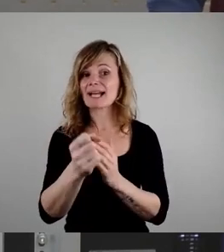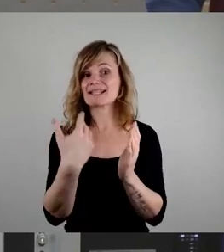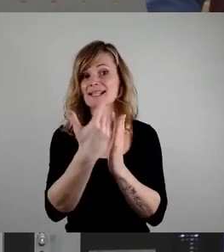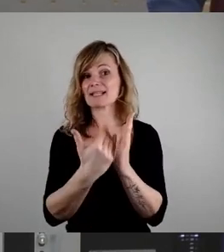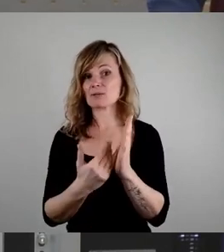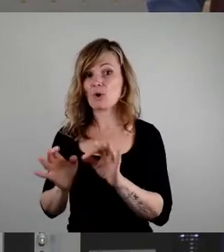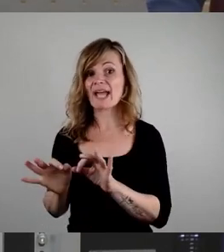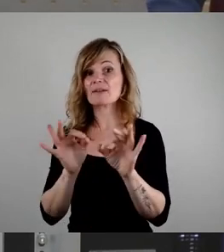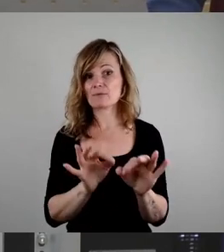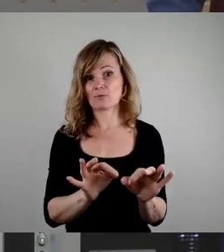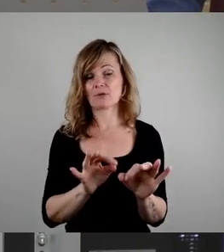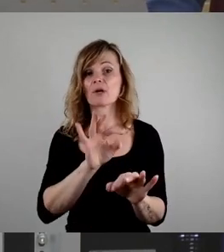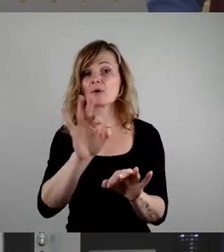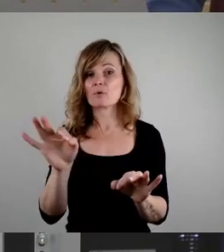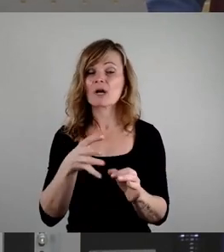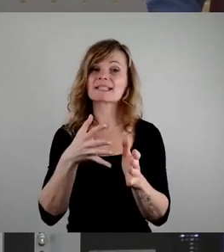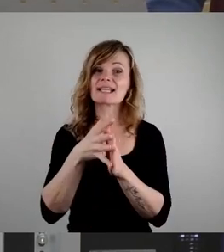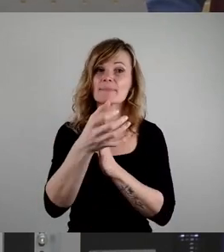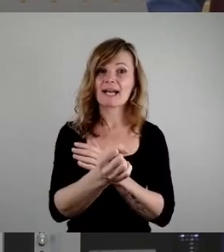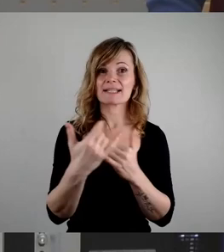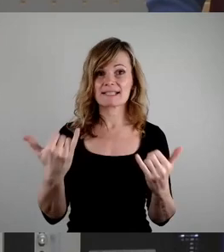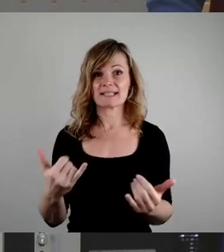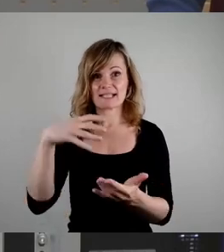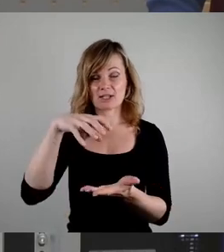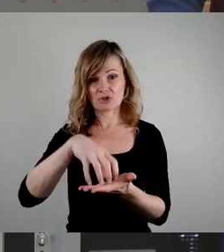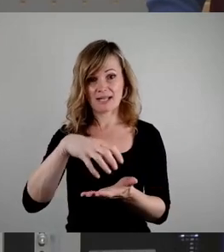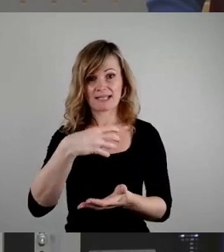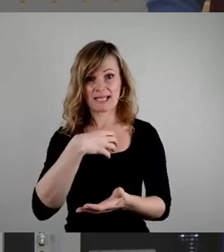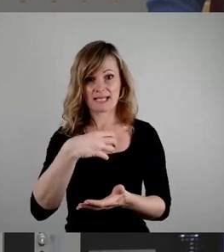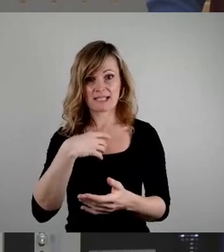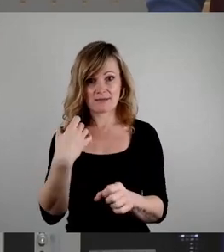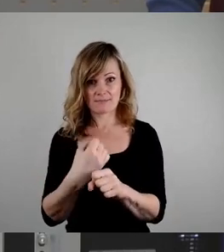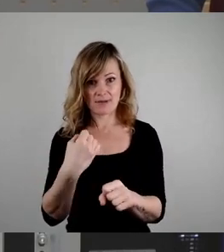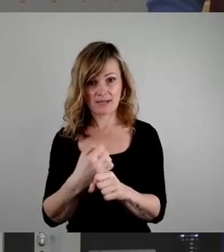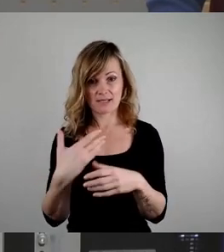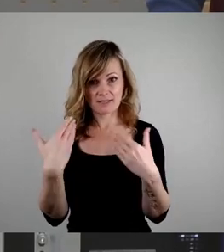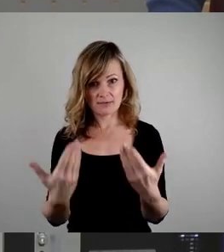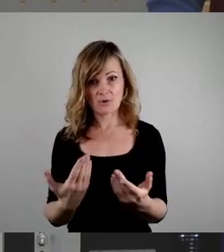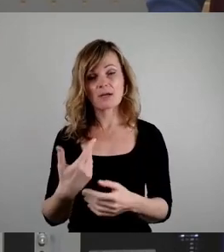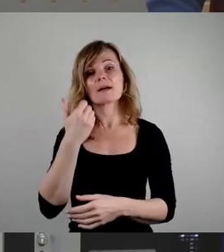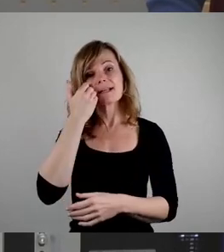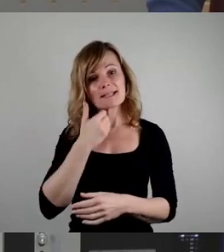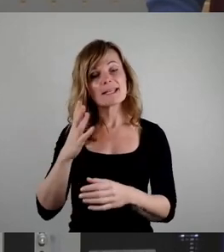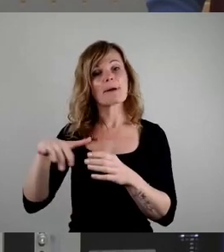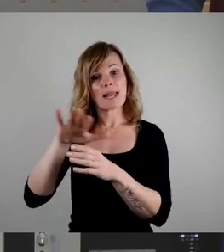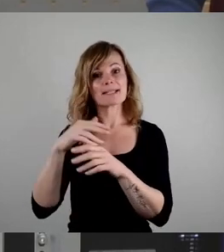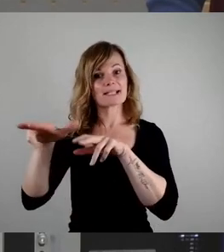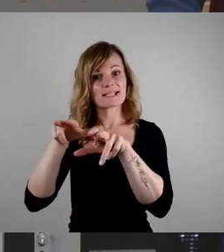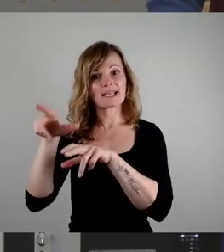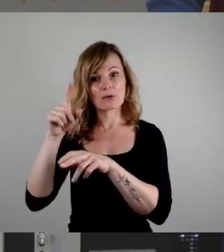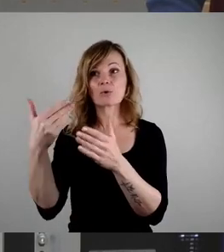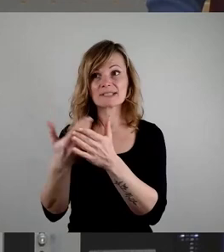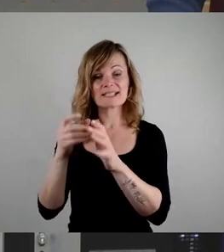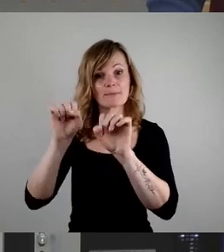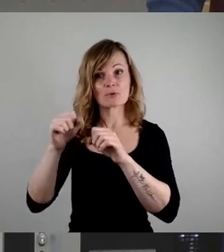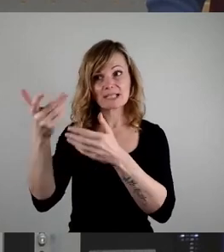etwas Positives für die Transparenz in dieser Stadt zu machen, diese Möglichkeit hat uns unsere liebe Landesregierung gegeben. Das heißt also,